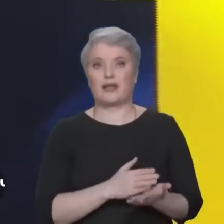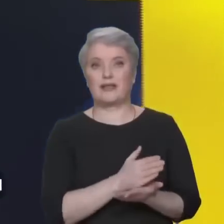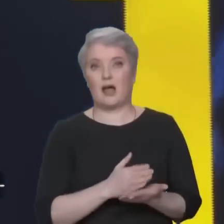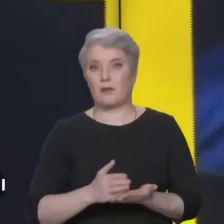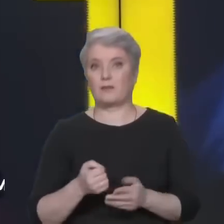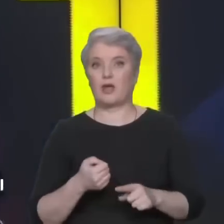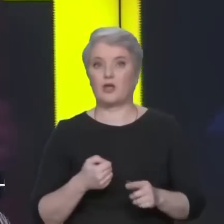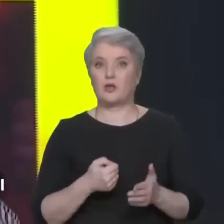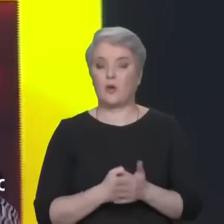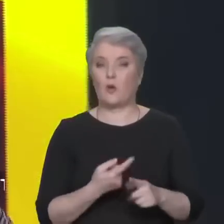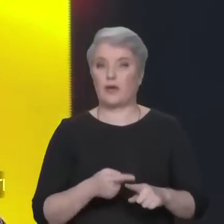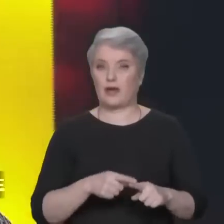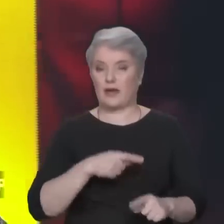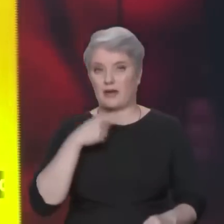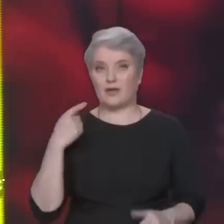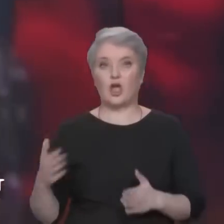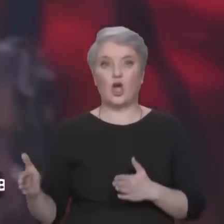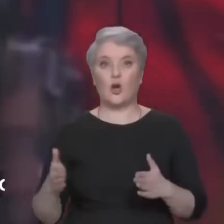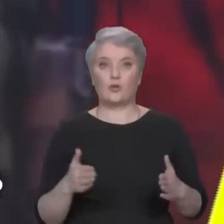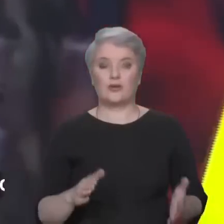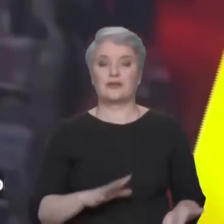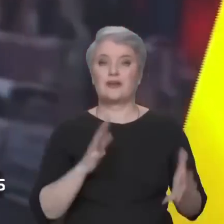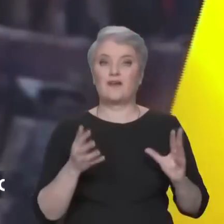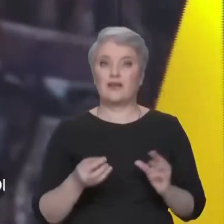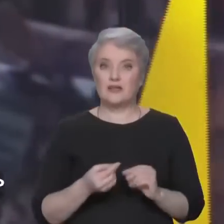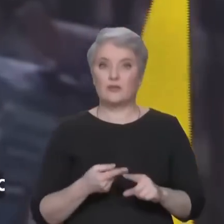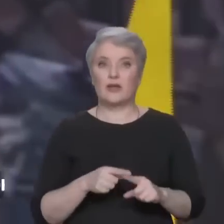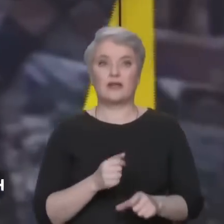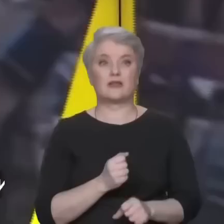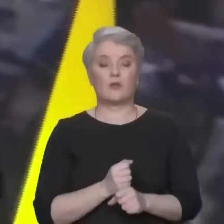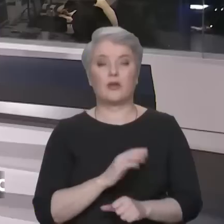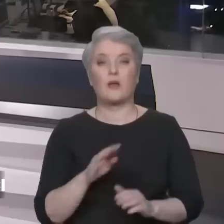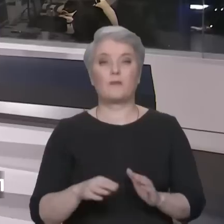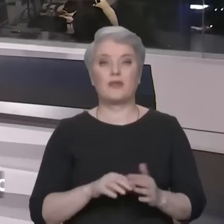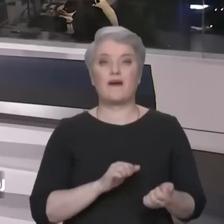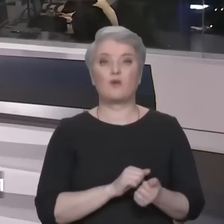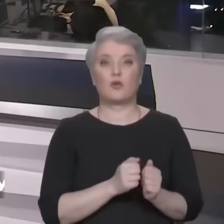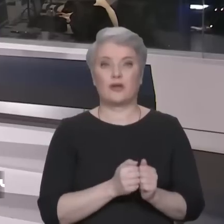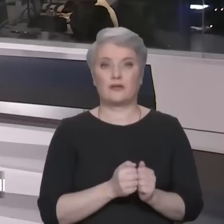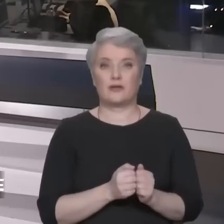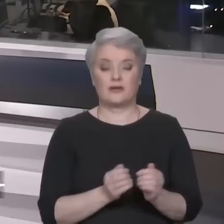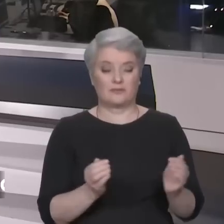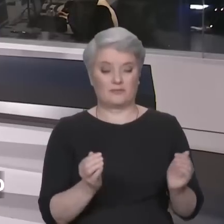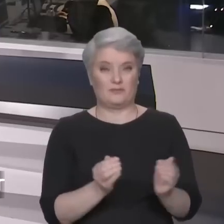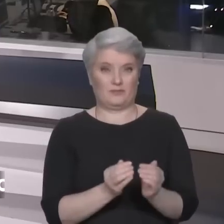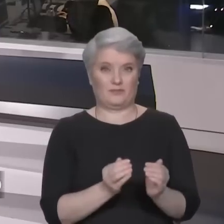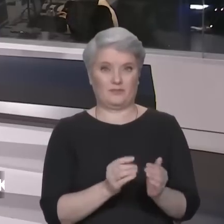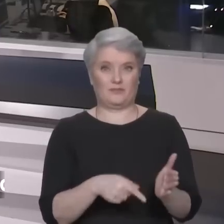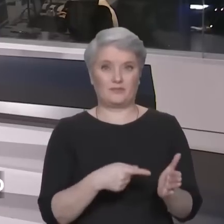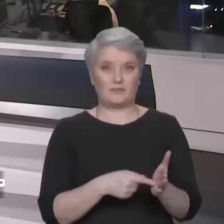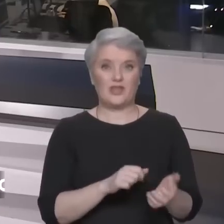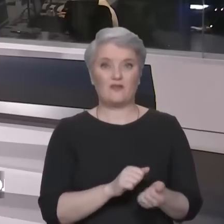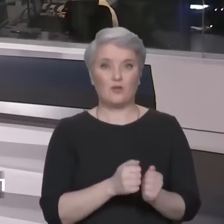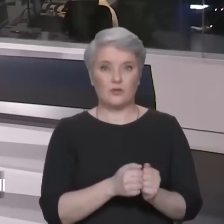яких вони готуються, з, знову ж таки, висновками, якими вони зробили під вугледаром. Бо невеликий вугледар, фактично